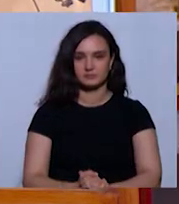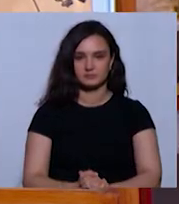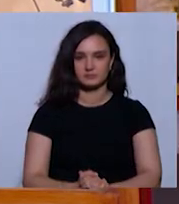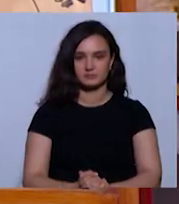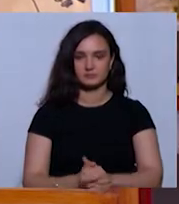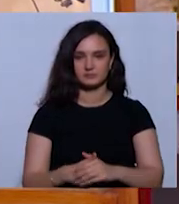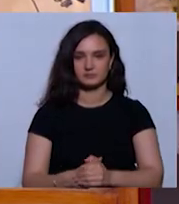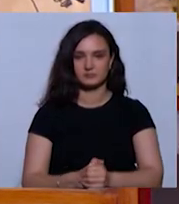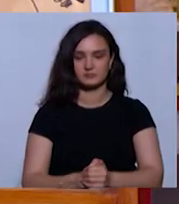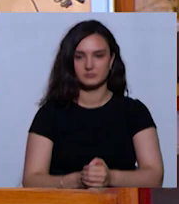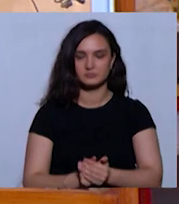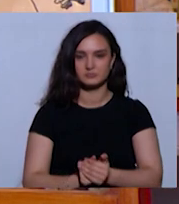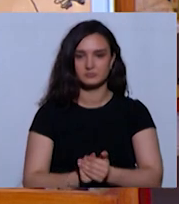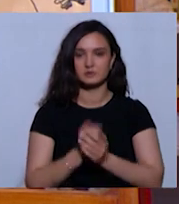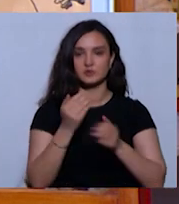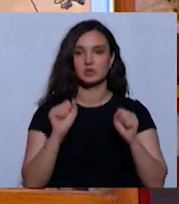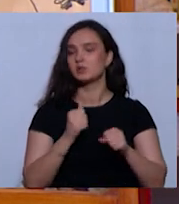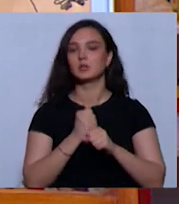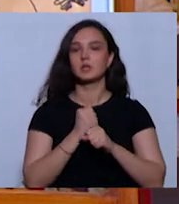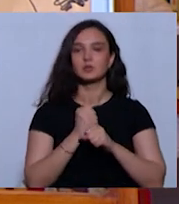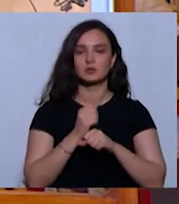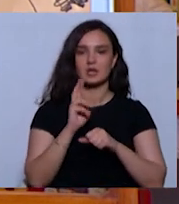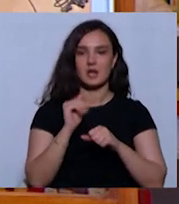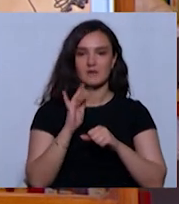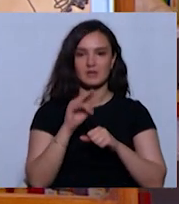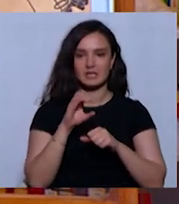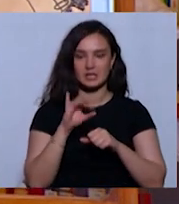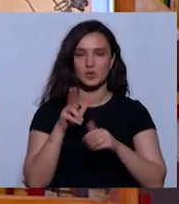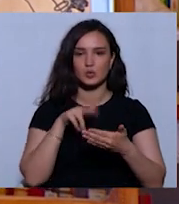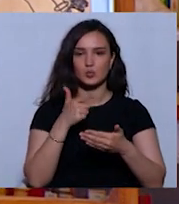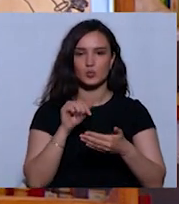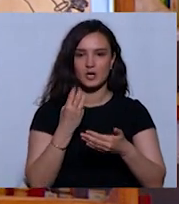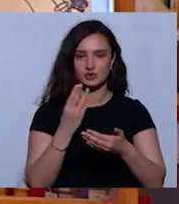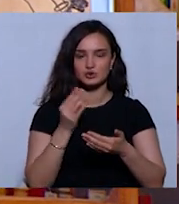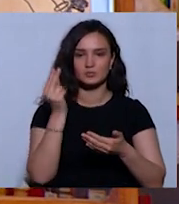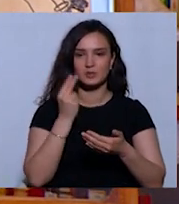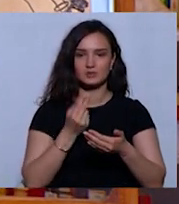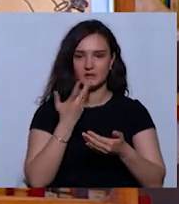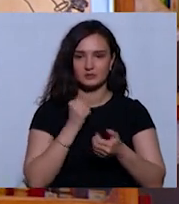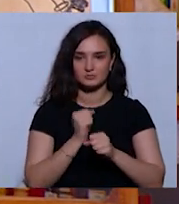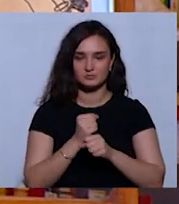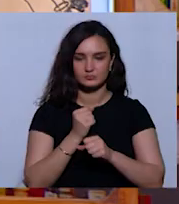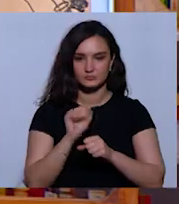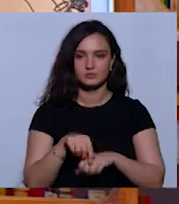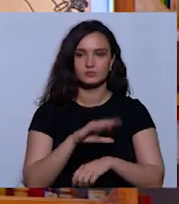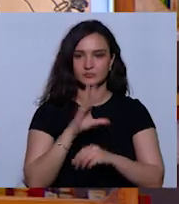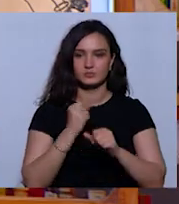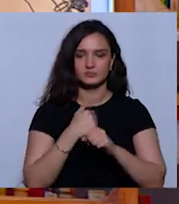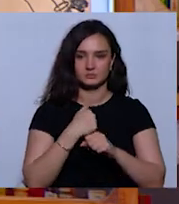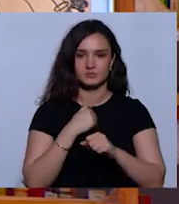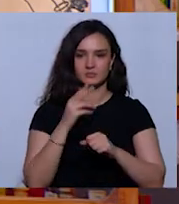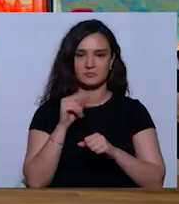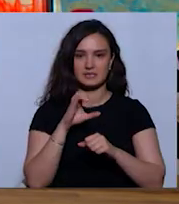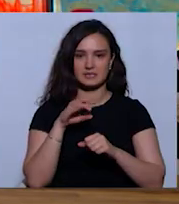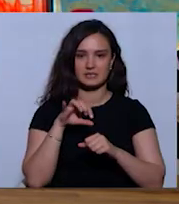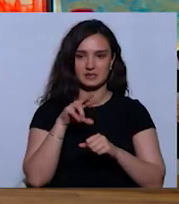თქვენ შეგიძლიათ გააკეთოთ აკვარელში, გუაში, ფანქარში. რაშიც კი და მე გავაკეთე